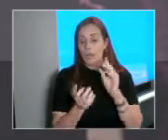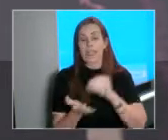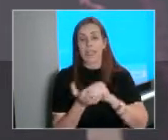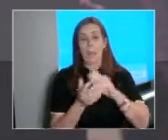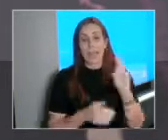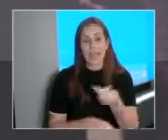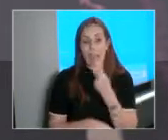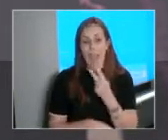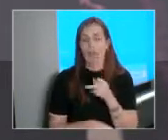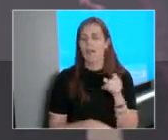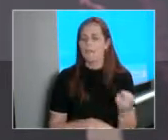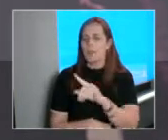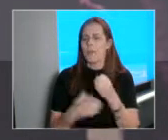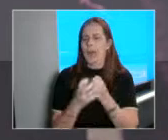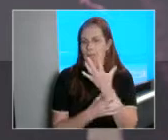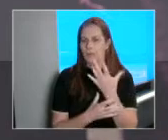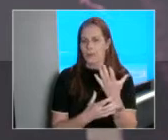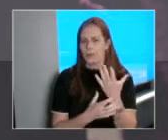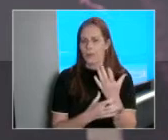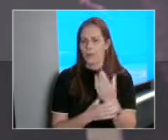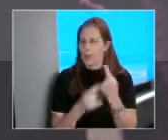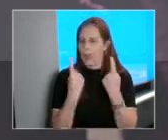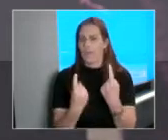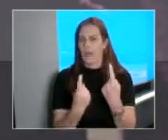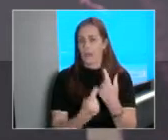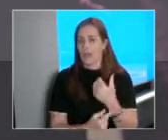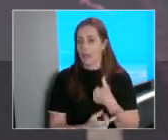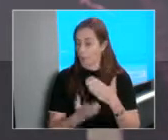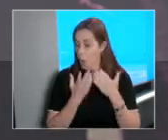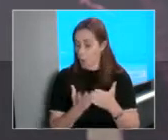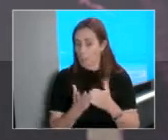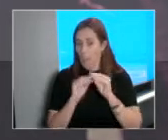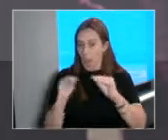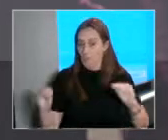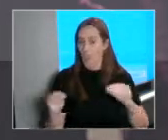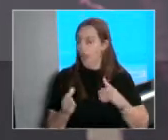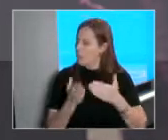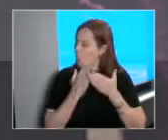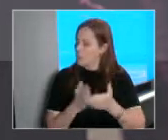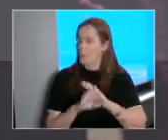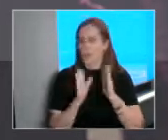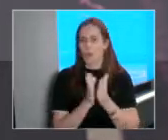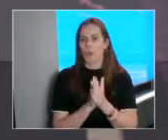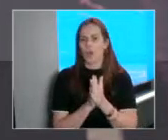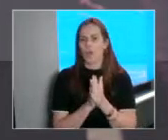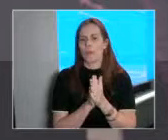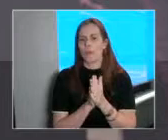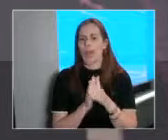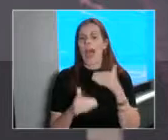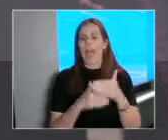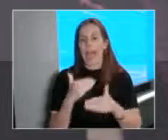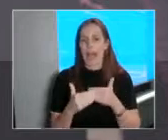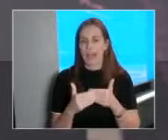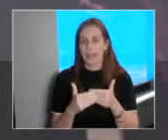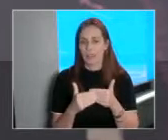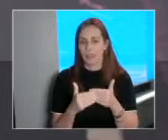שלהם, והם מקימים כבר את, את המיזם. זאת אומרת, אנחנו עוזרים בהכשרה, אנחנו עוזרים בכל, בכל התהליך